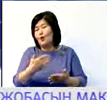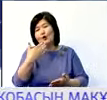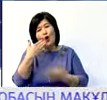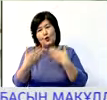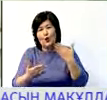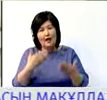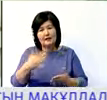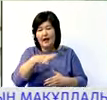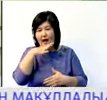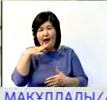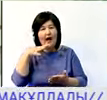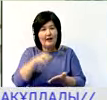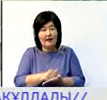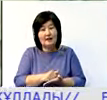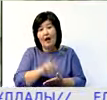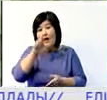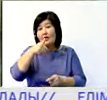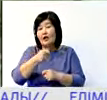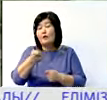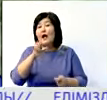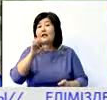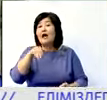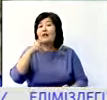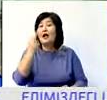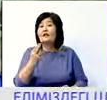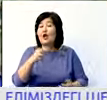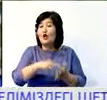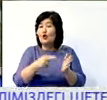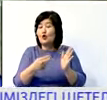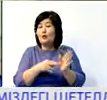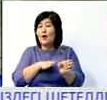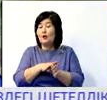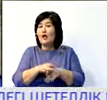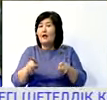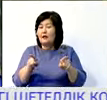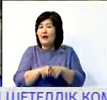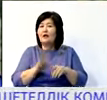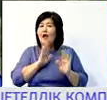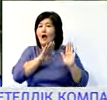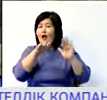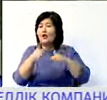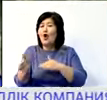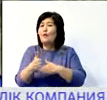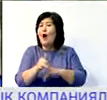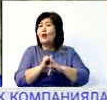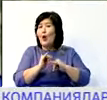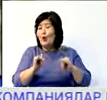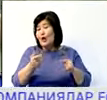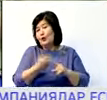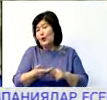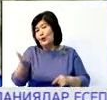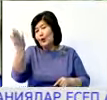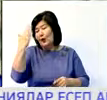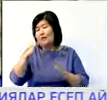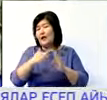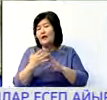сұранысқа ие. Елбасының қолдауымен Сарасу жобасының бірінші кезеңі жүзеге асқалы теңіз толып, балық қоры молайды. Сол себепті кезінде